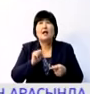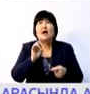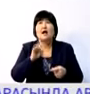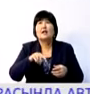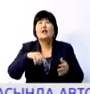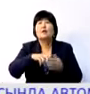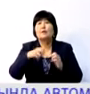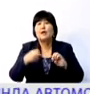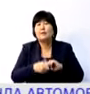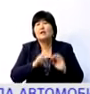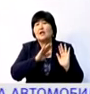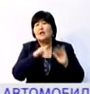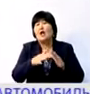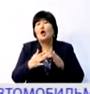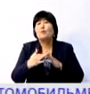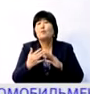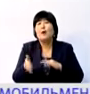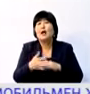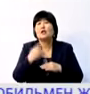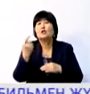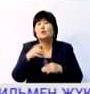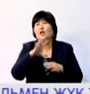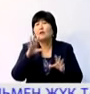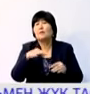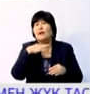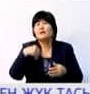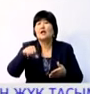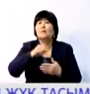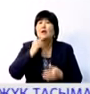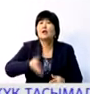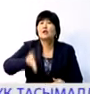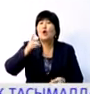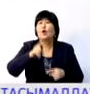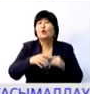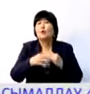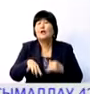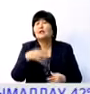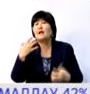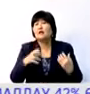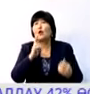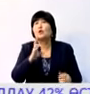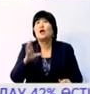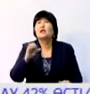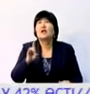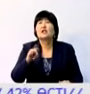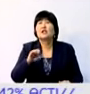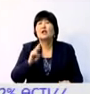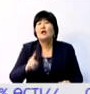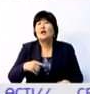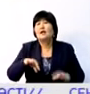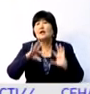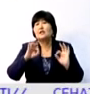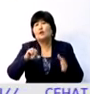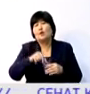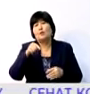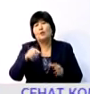проблемасын, теңіз жайын, балық шаруашылығына қатысты мәселелерді биік мінберлерде көтерді. Туған жердің тағдырын алаңдаған Құдайберген Саржан осылайша іскерлігімен көзге